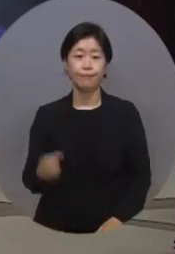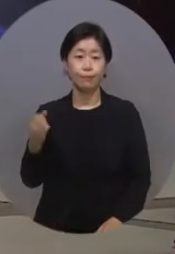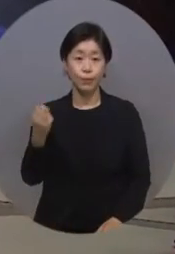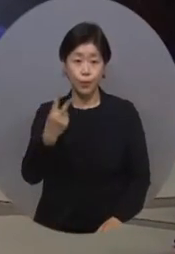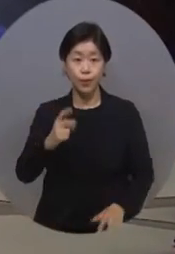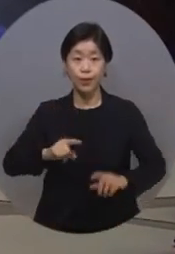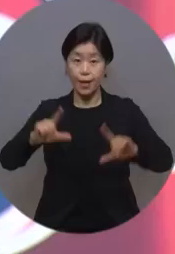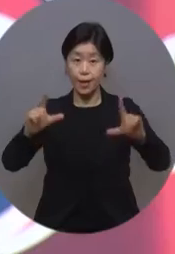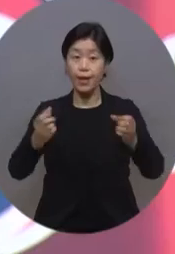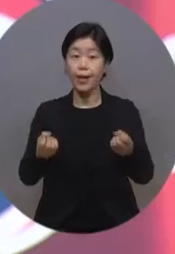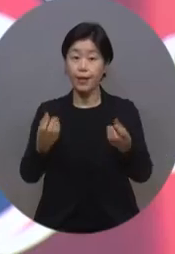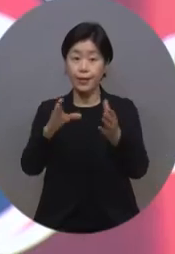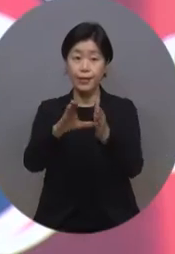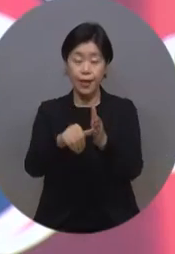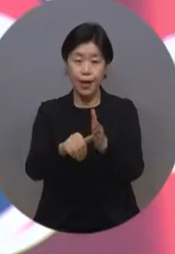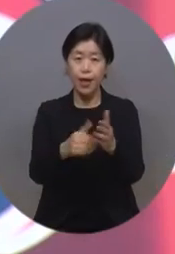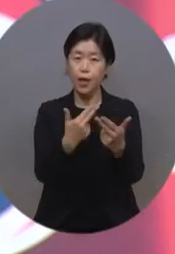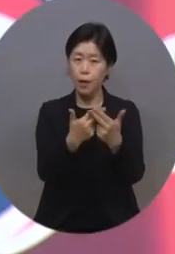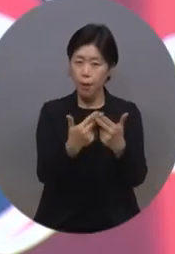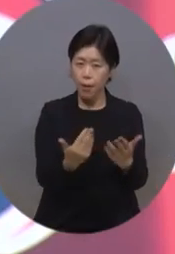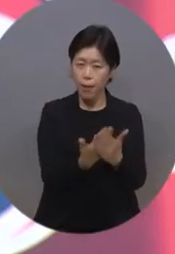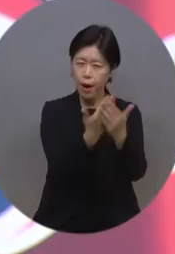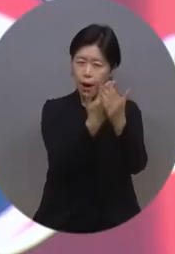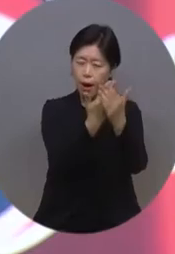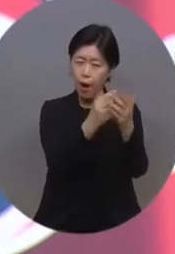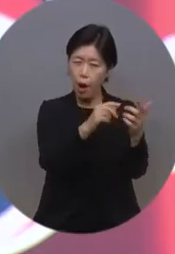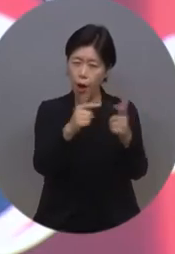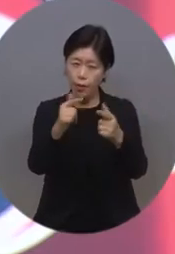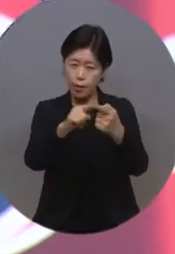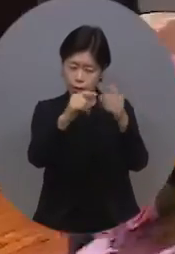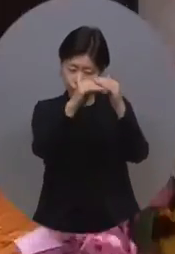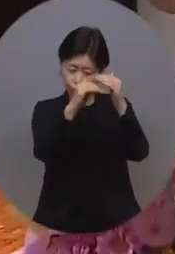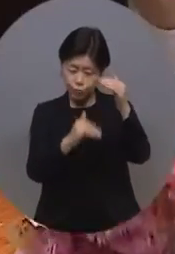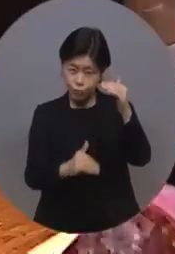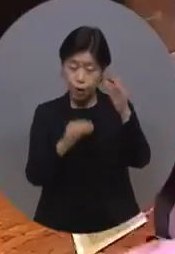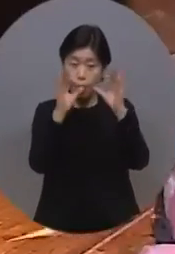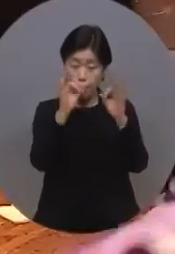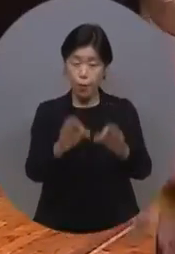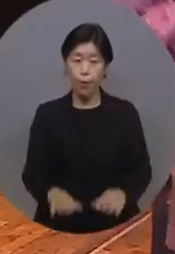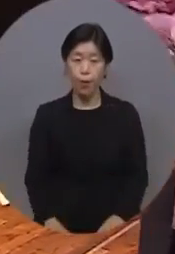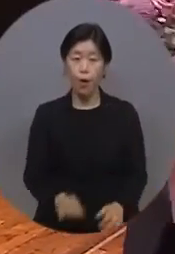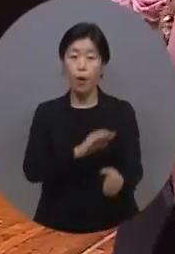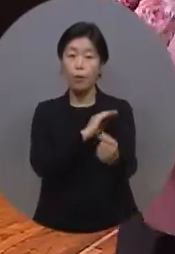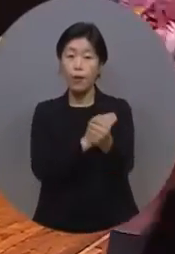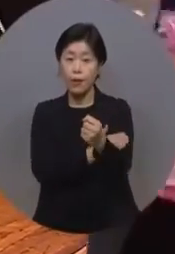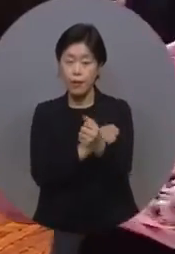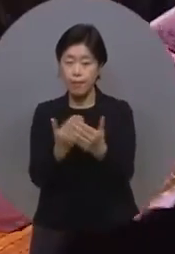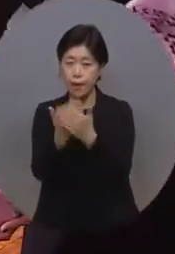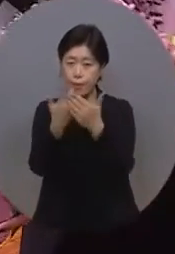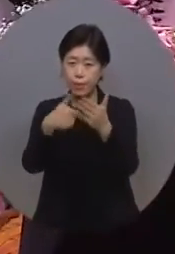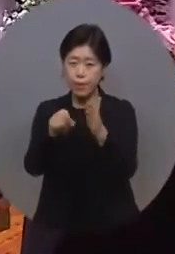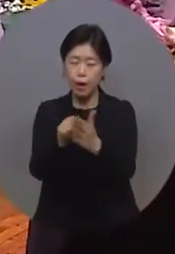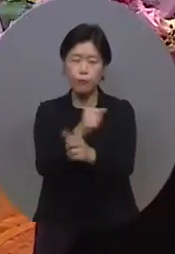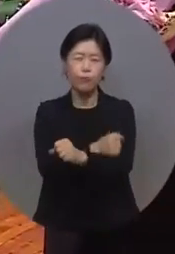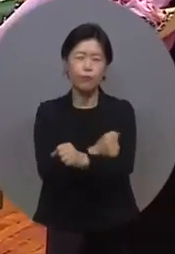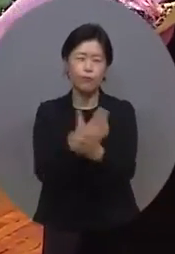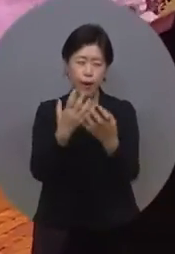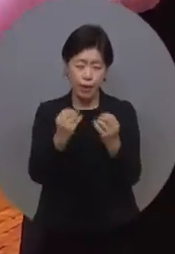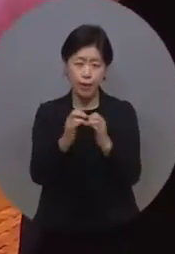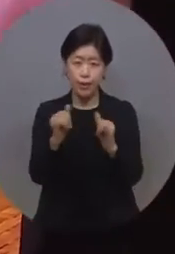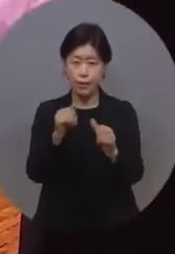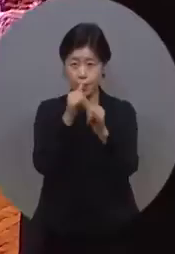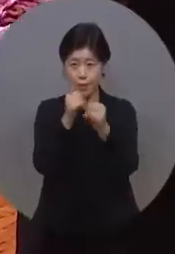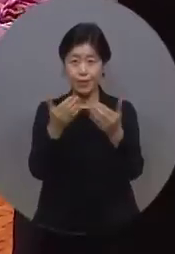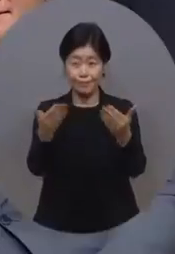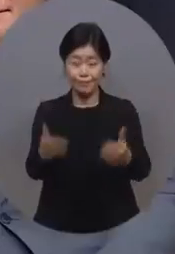이날 행사에서는 협회의 발전사를 되돌아보는 경과 보고와 권리 증진을 위해 헌신한 유공자에 대한 표창이